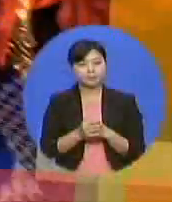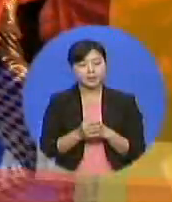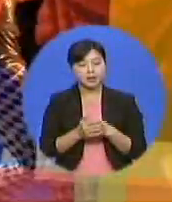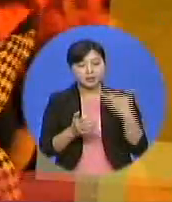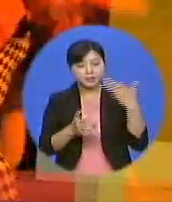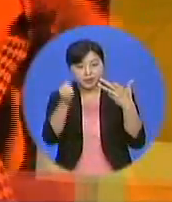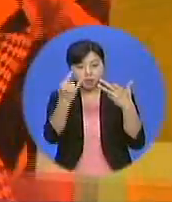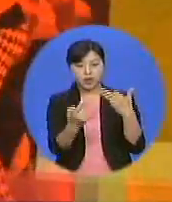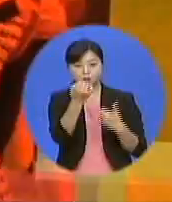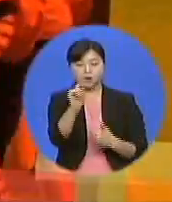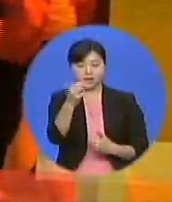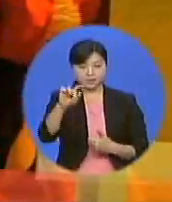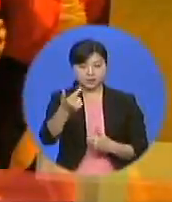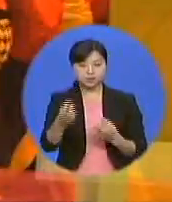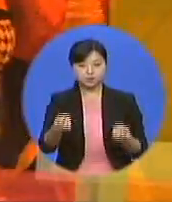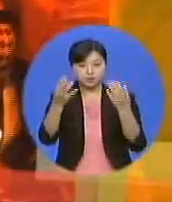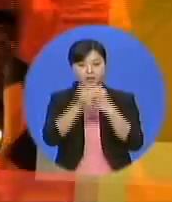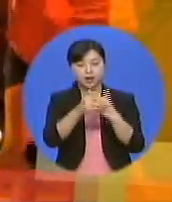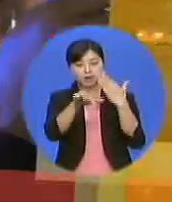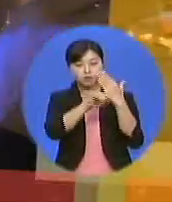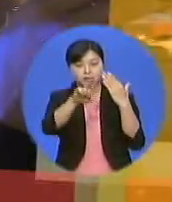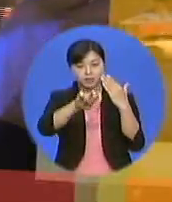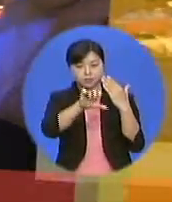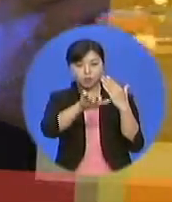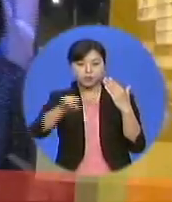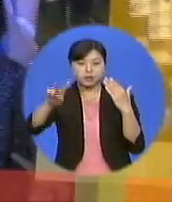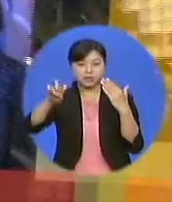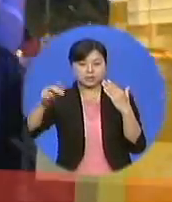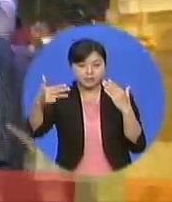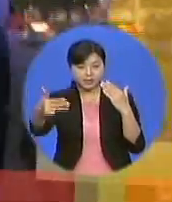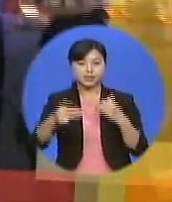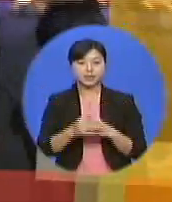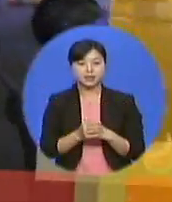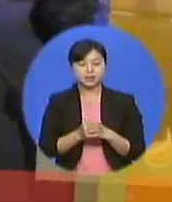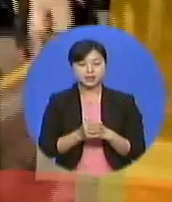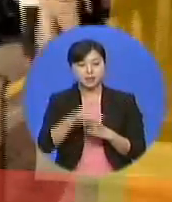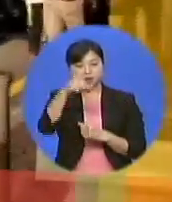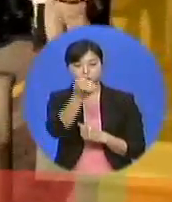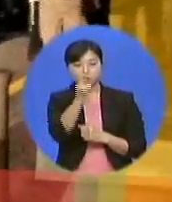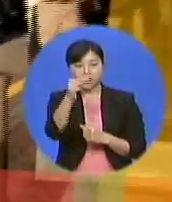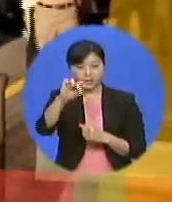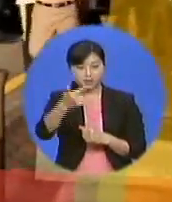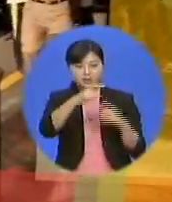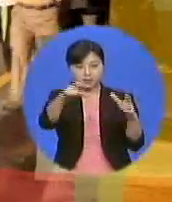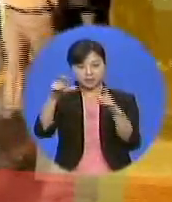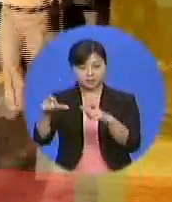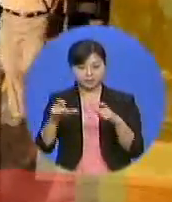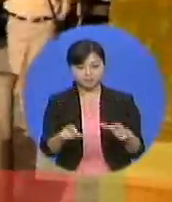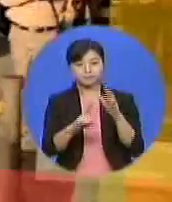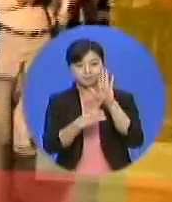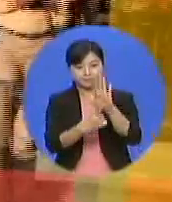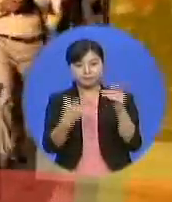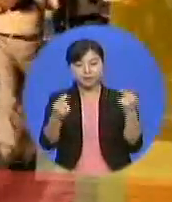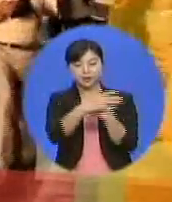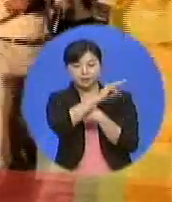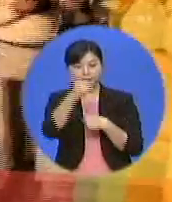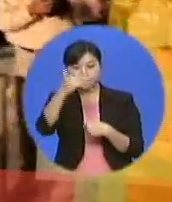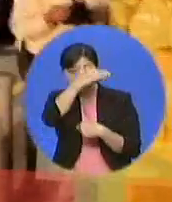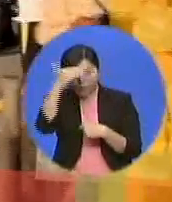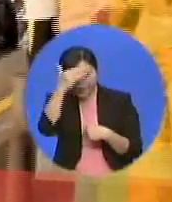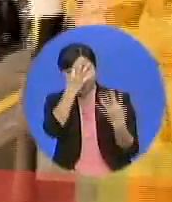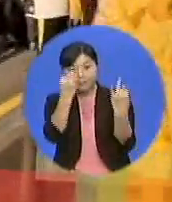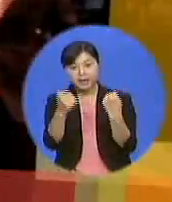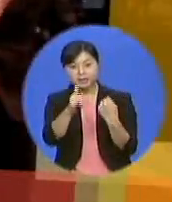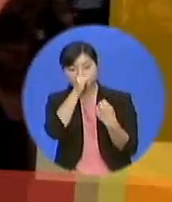제18회 과촌축제가 9월 25일부터 28일까지 과천 일대에서 열립니다. 다양한 볼거리가